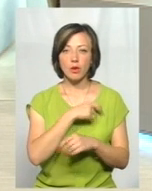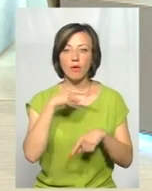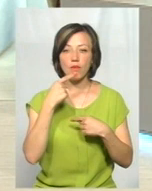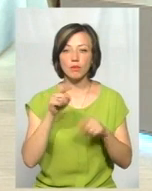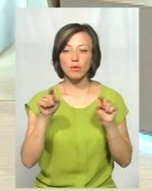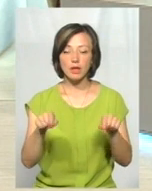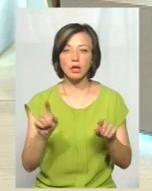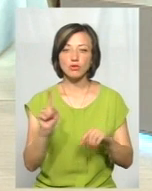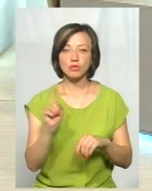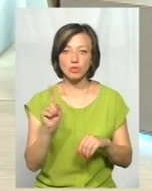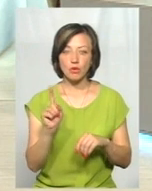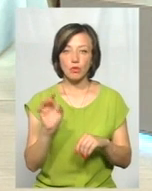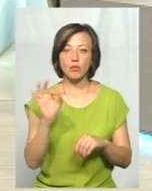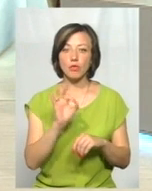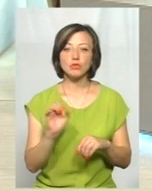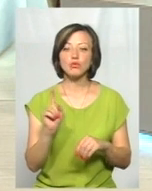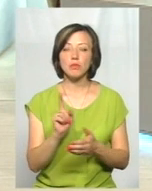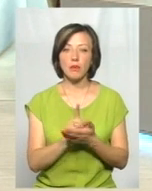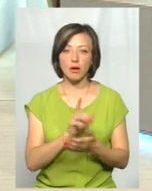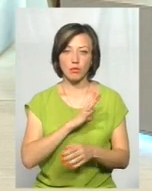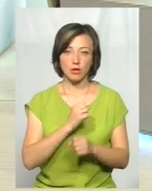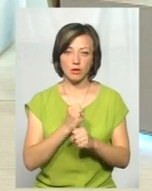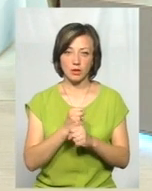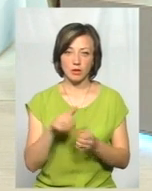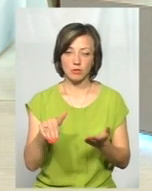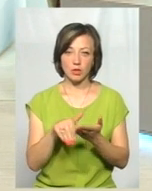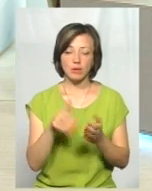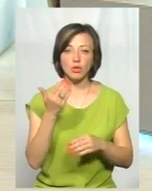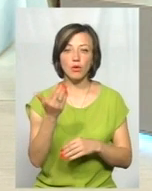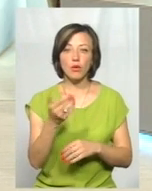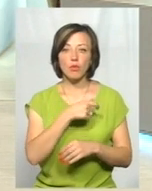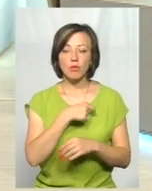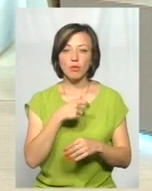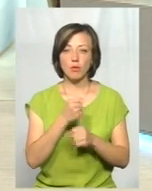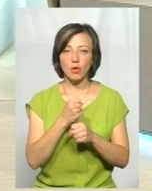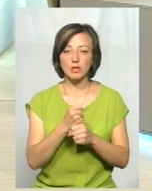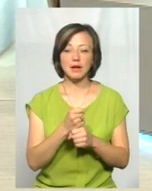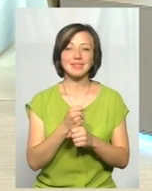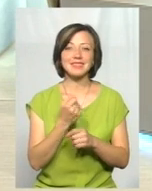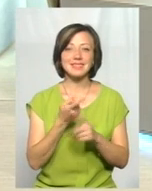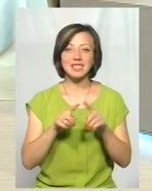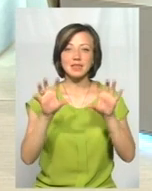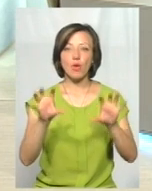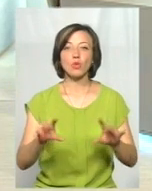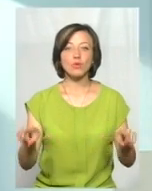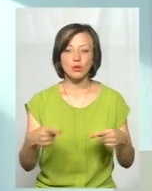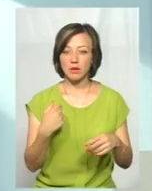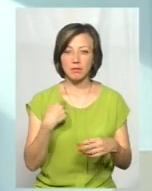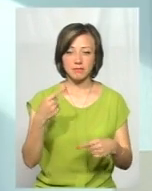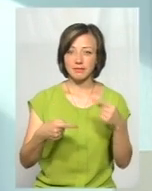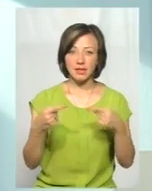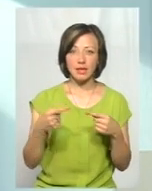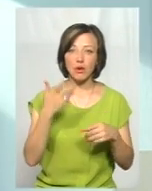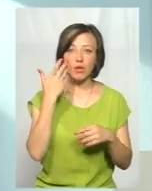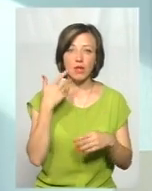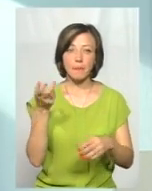говоримо їм про те, що має робити депутат, що його робота – це переважно робота законотворча, то нам заперечують, що коли